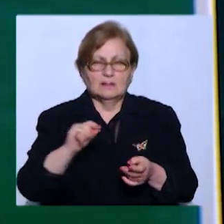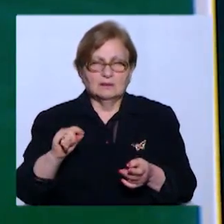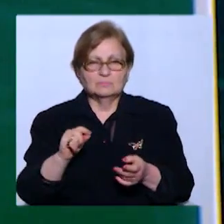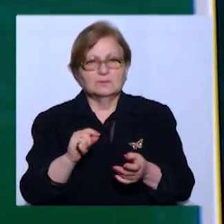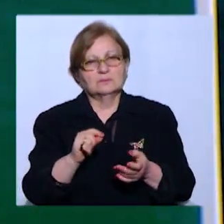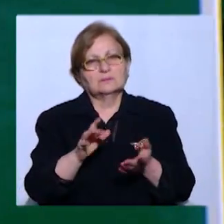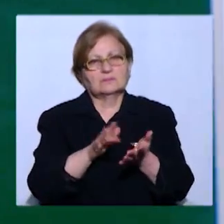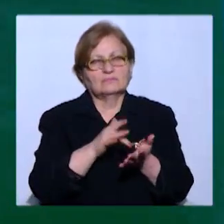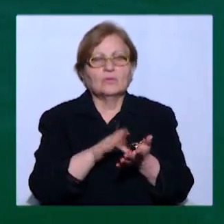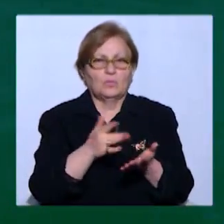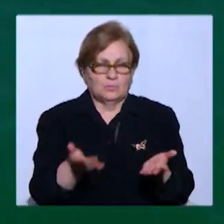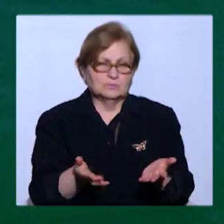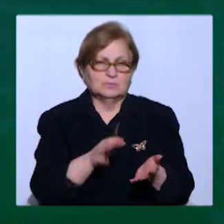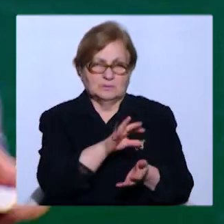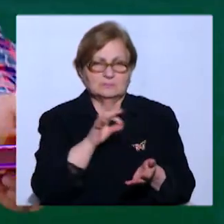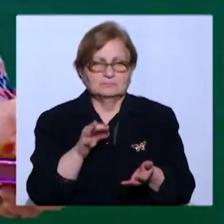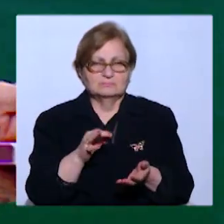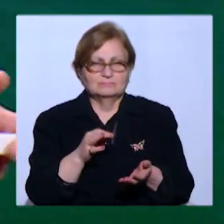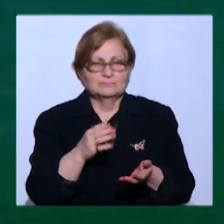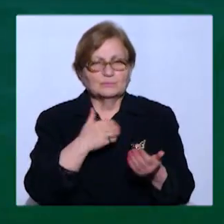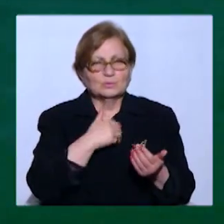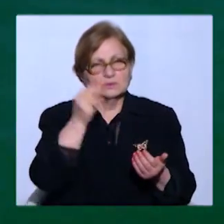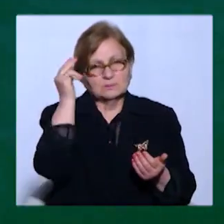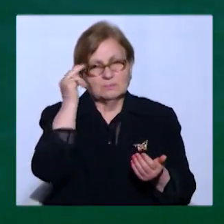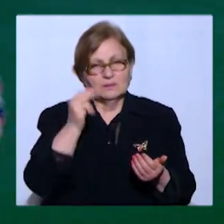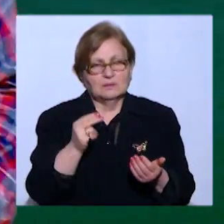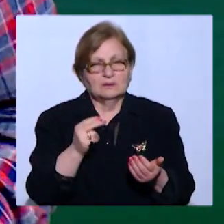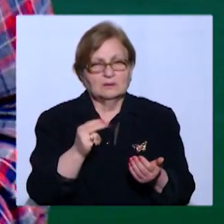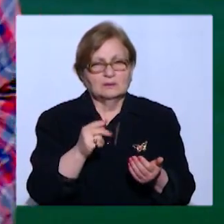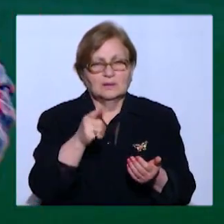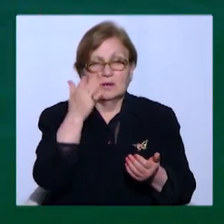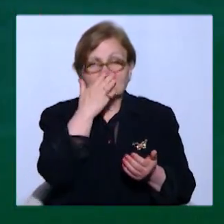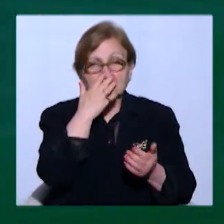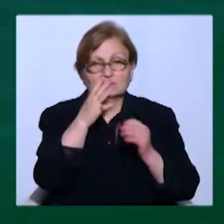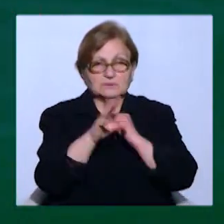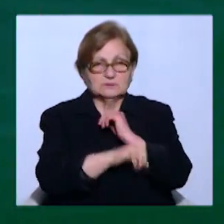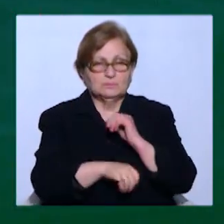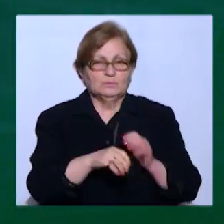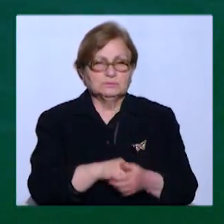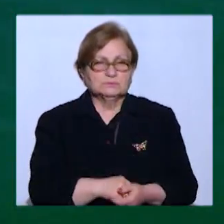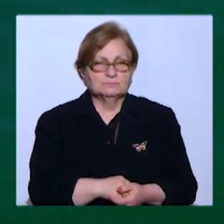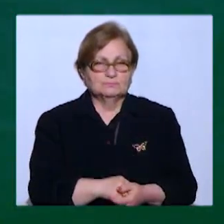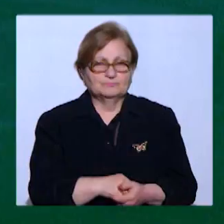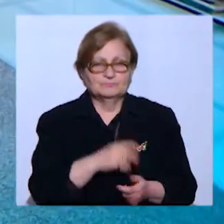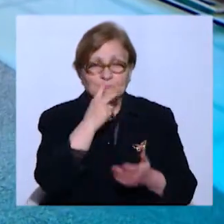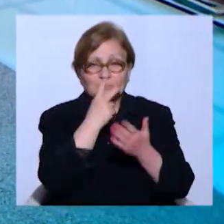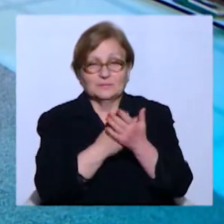ფურცელი ან რვეული, თუ გინდათ ფანქარი. მოკლედ ეს გაკვეთილის ბოლოს.